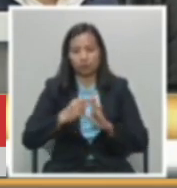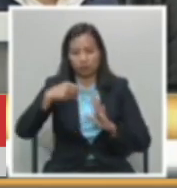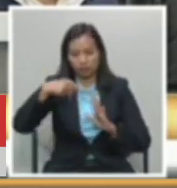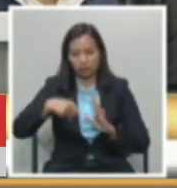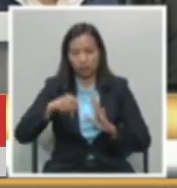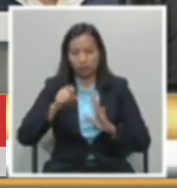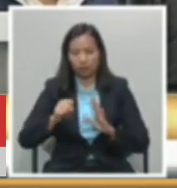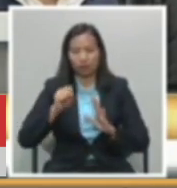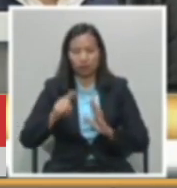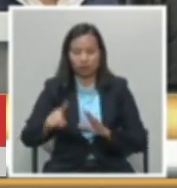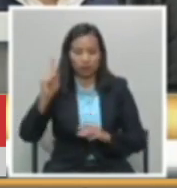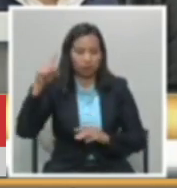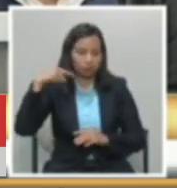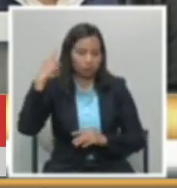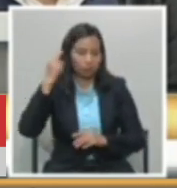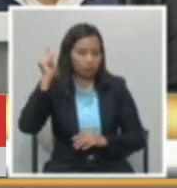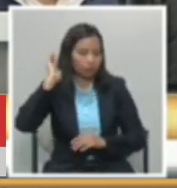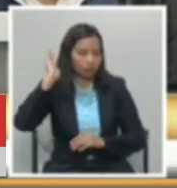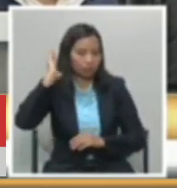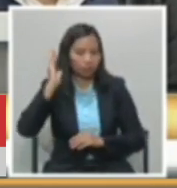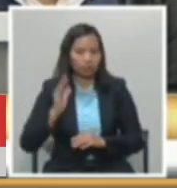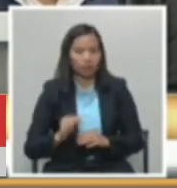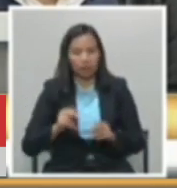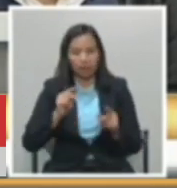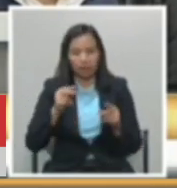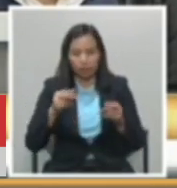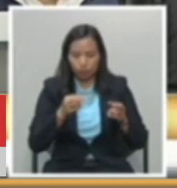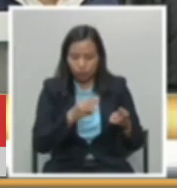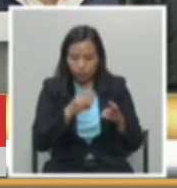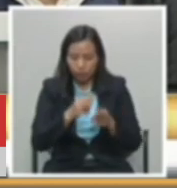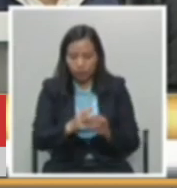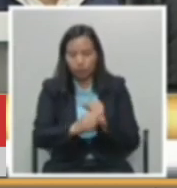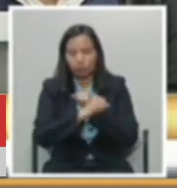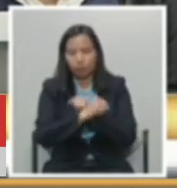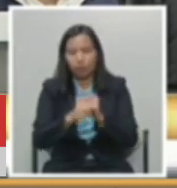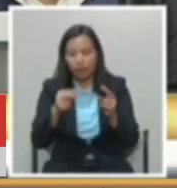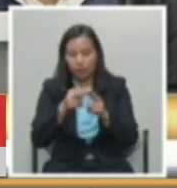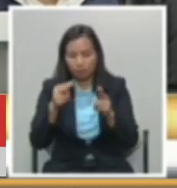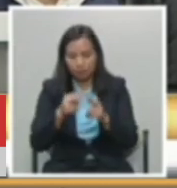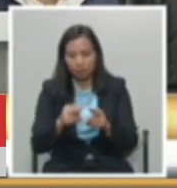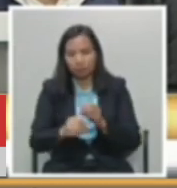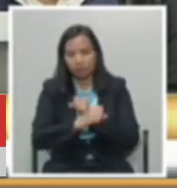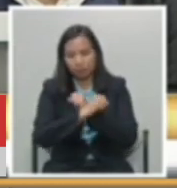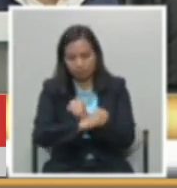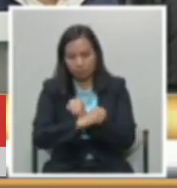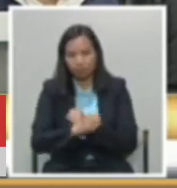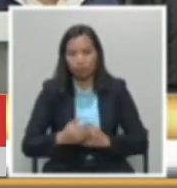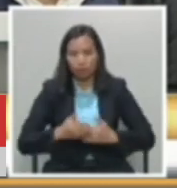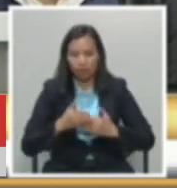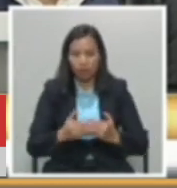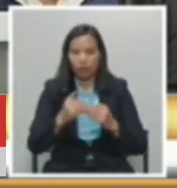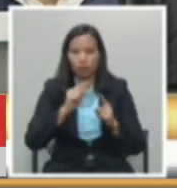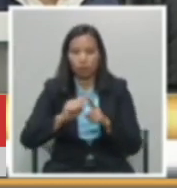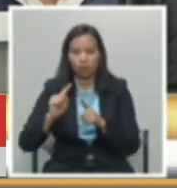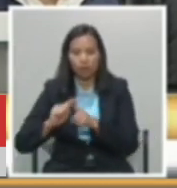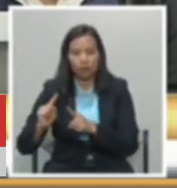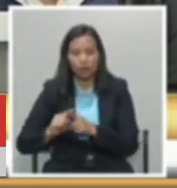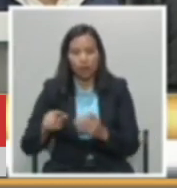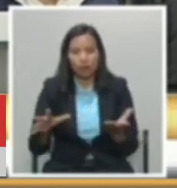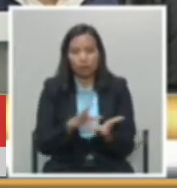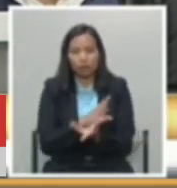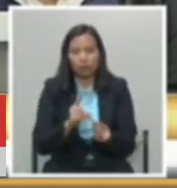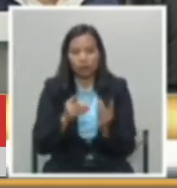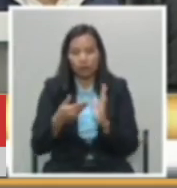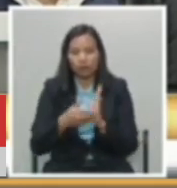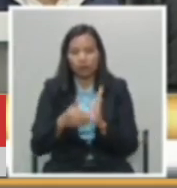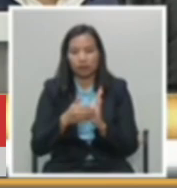ด้านเพศวิถีศึกษารอบด้านวิชานี้ยากนะคะท่านประธานยากมากเลยเพราะวัฒนธรรมของคนอีสานเรื่องเ